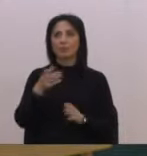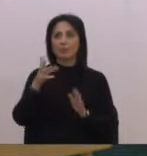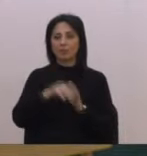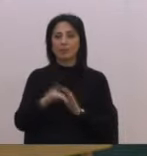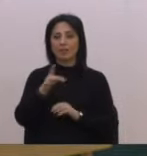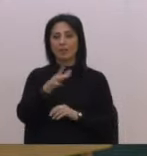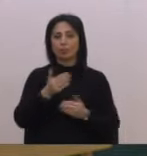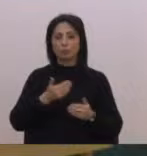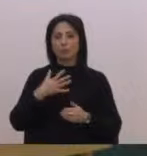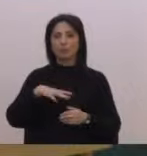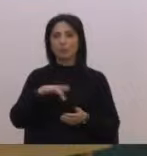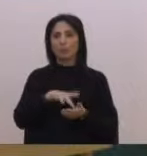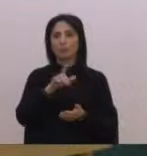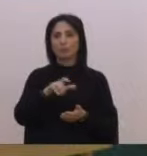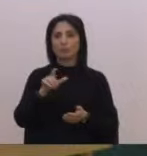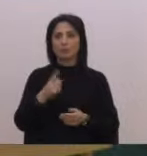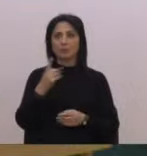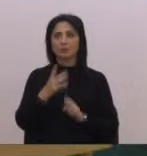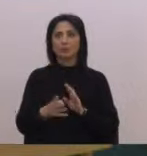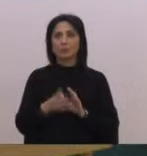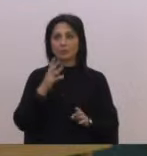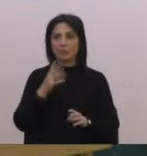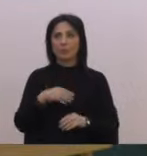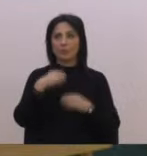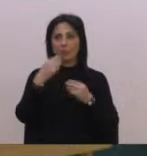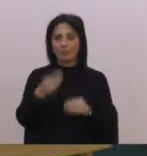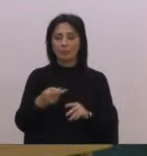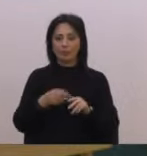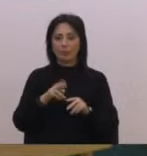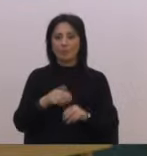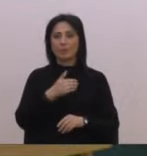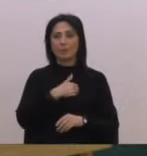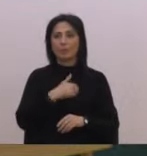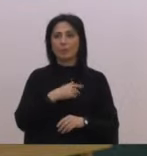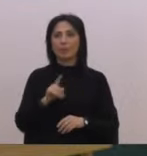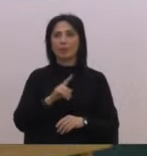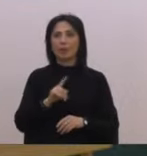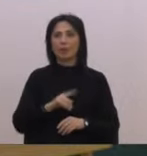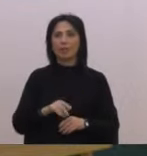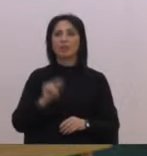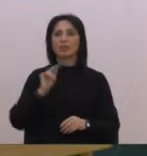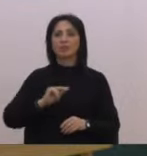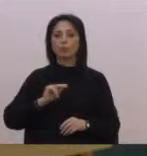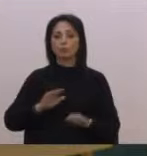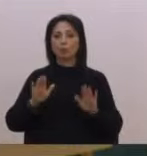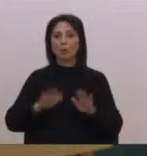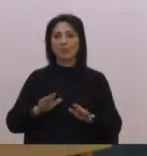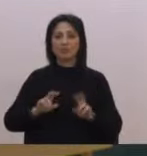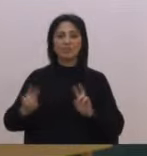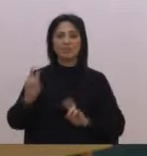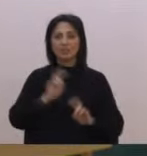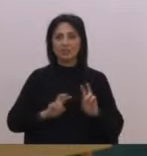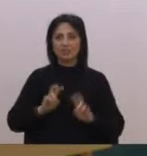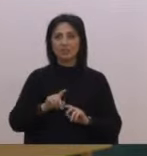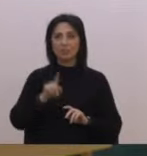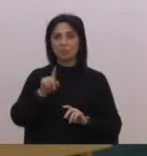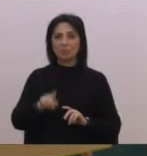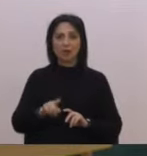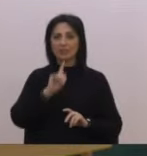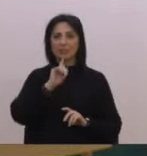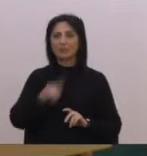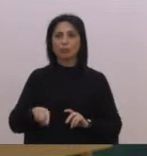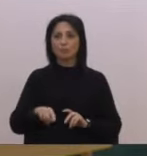რეგიონში მცხოვრებს საქართველოს მოქალაქეებს პირველ რიგში, მისცემს იმის იმედს, რომ სამუშაო ადგილის ძებნა მათ არ